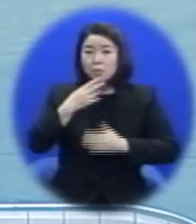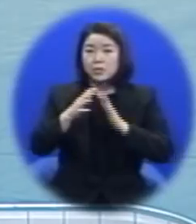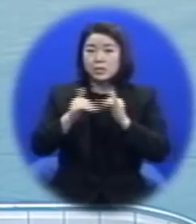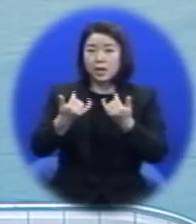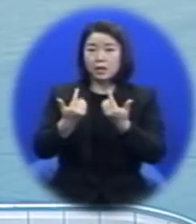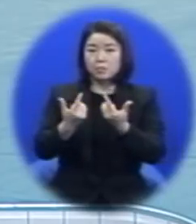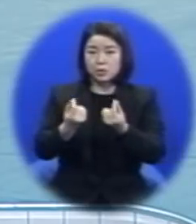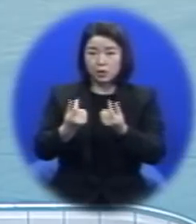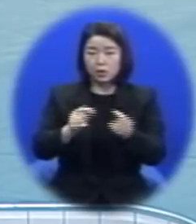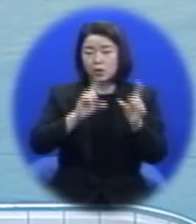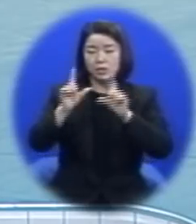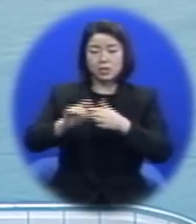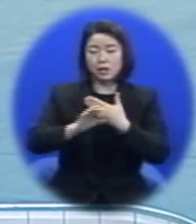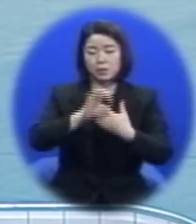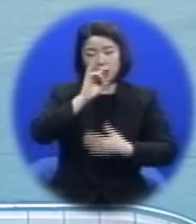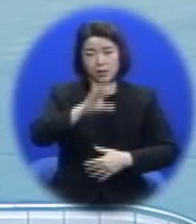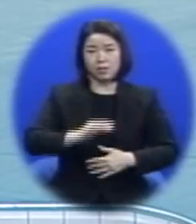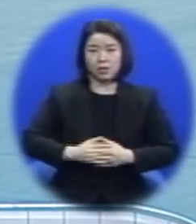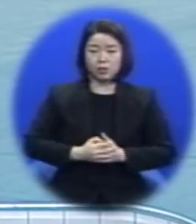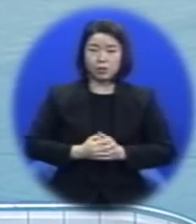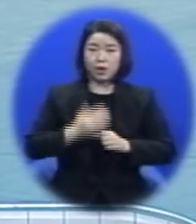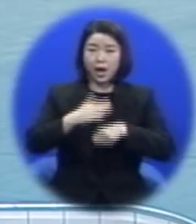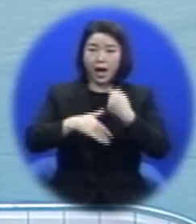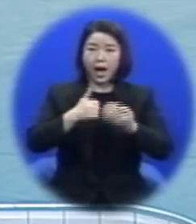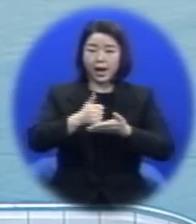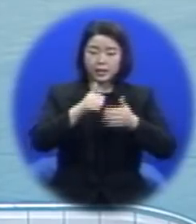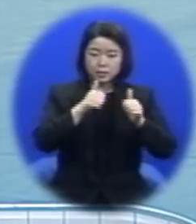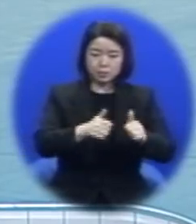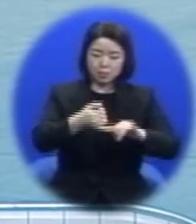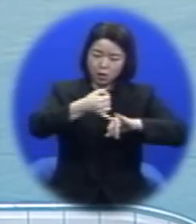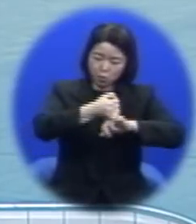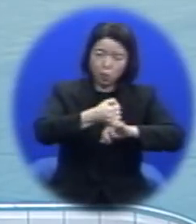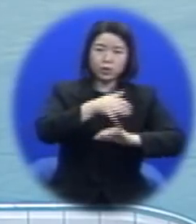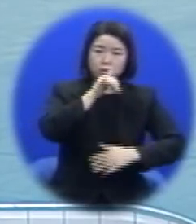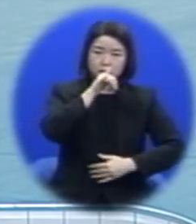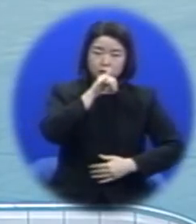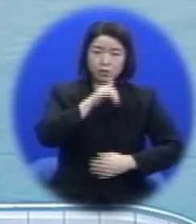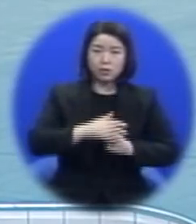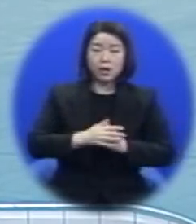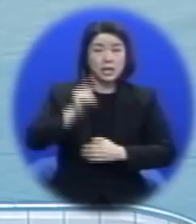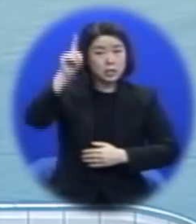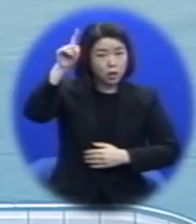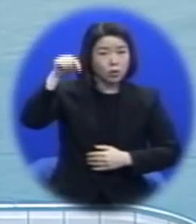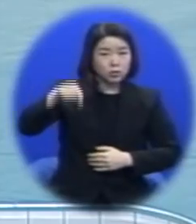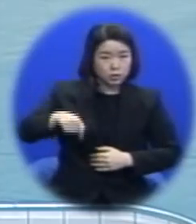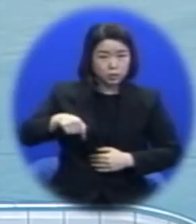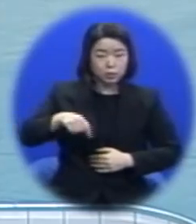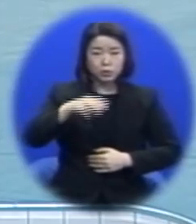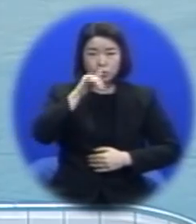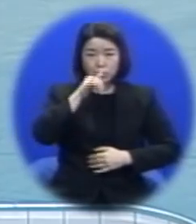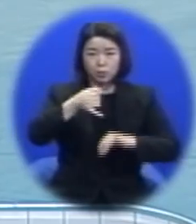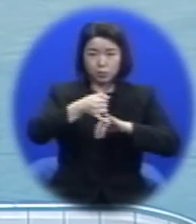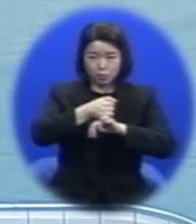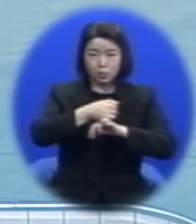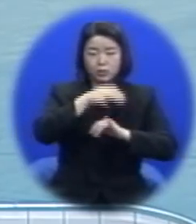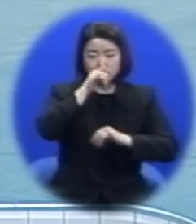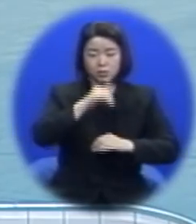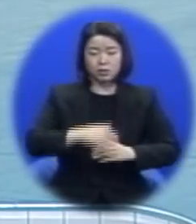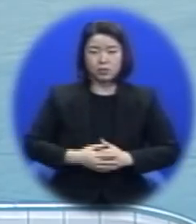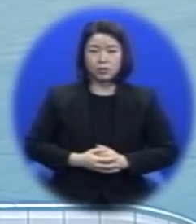살아서는 안 됩니다. 하나님의 심판이 반드시 있습니다. 천국과 지옥이 반드시